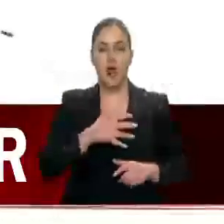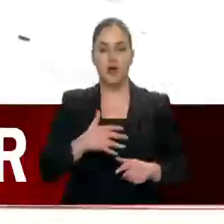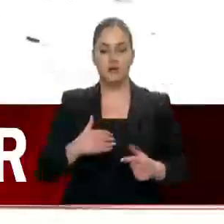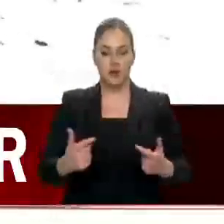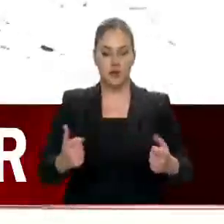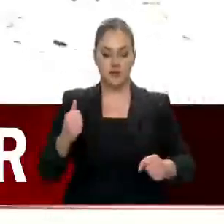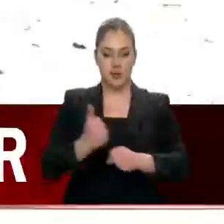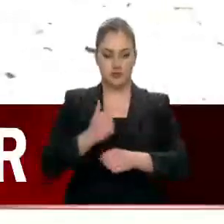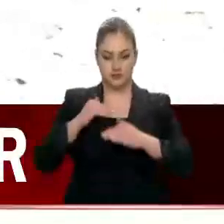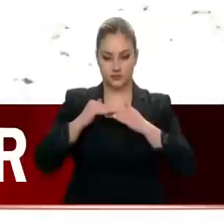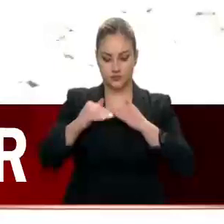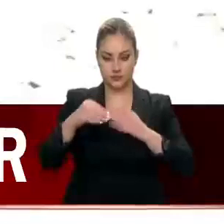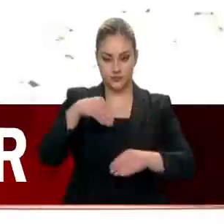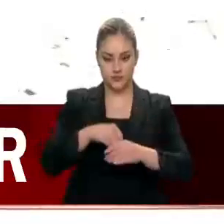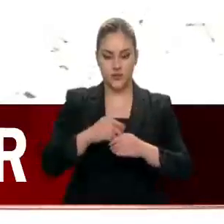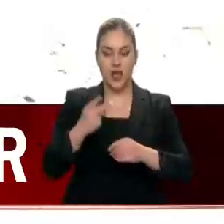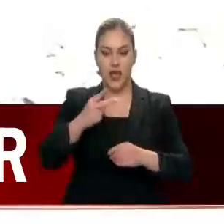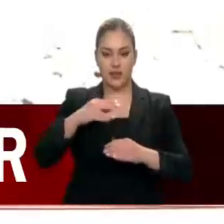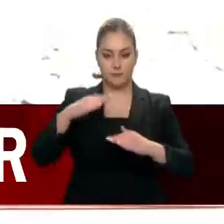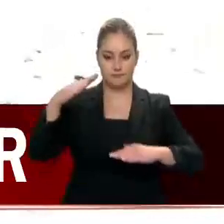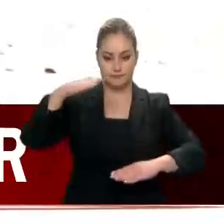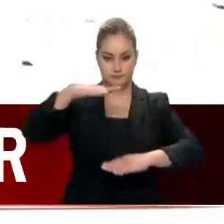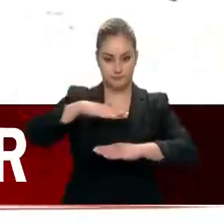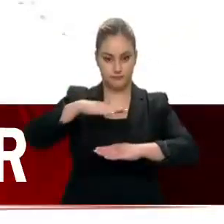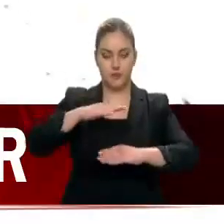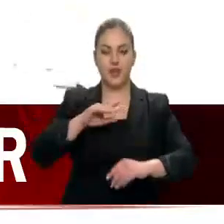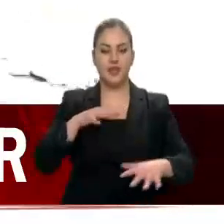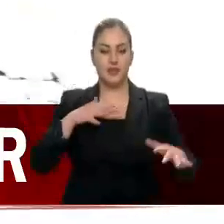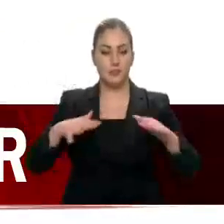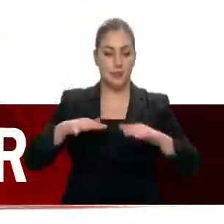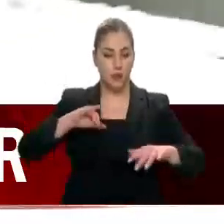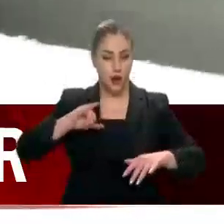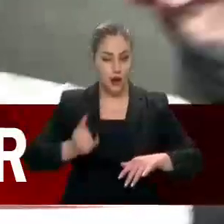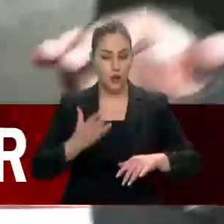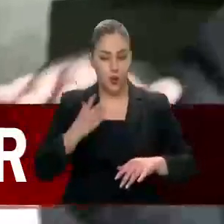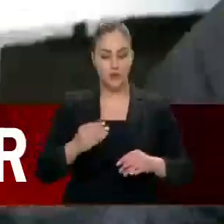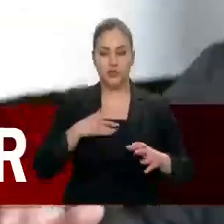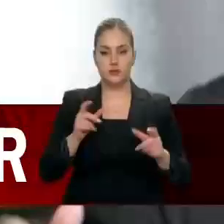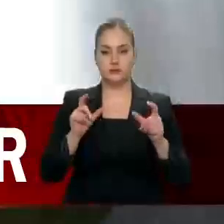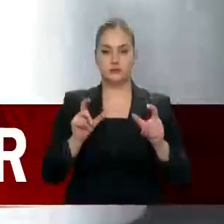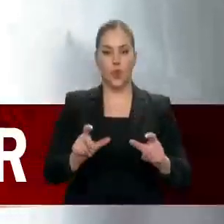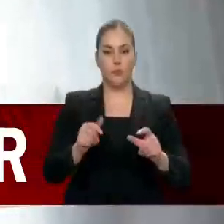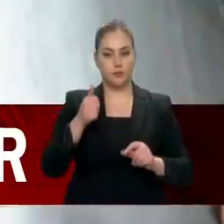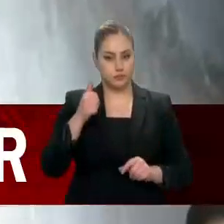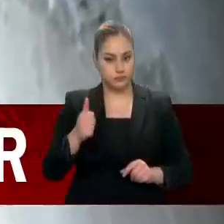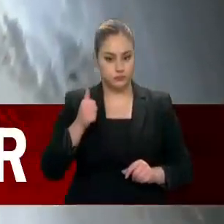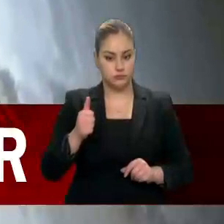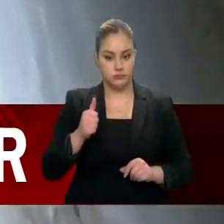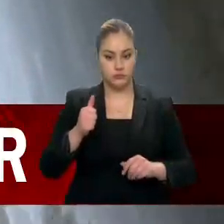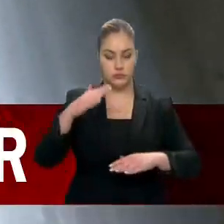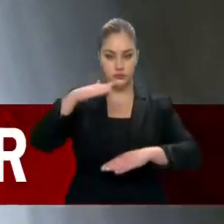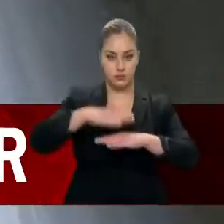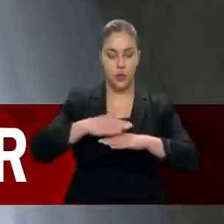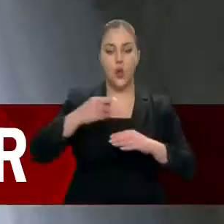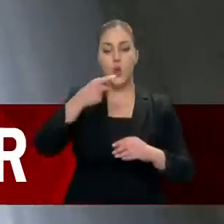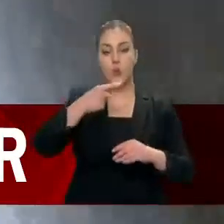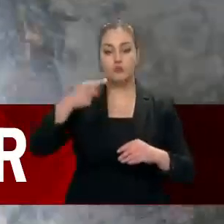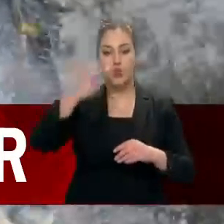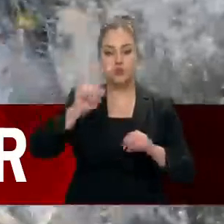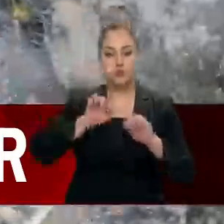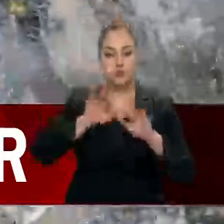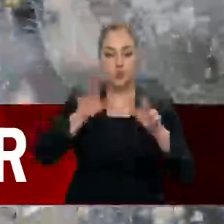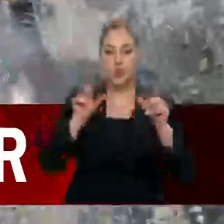arasında adeta ikiye yarayacak şekilde deprem kuvvetlerini izole edecek şekilde üst katlara aktaran bir